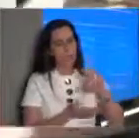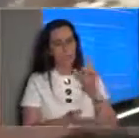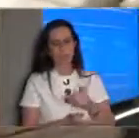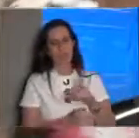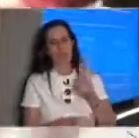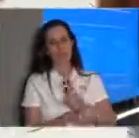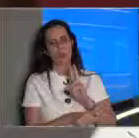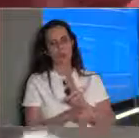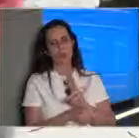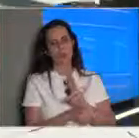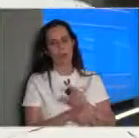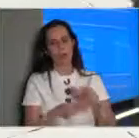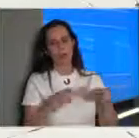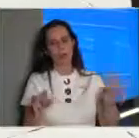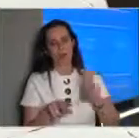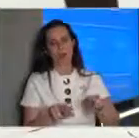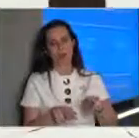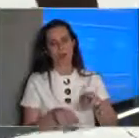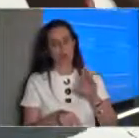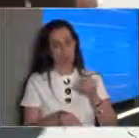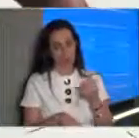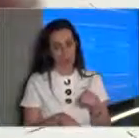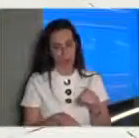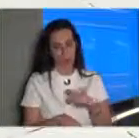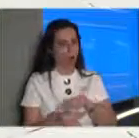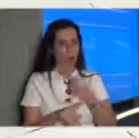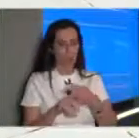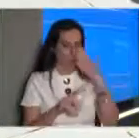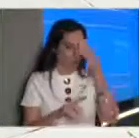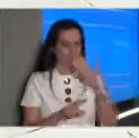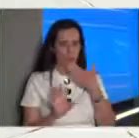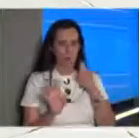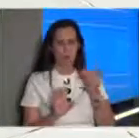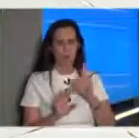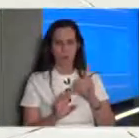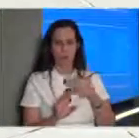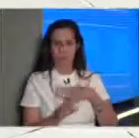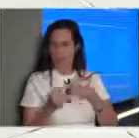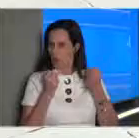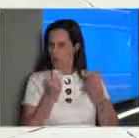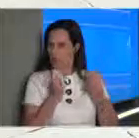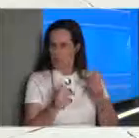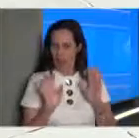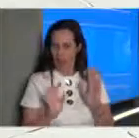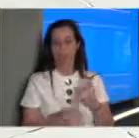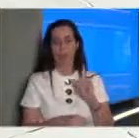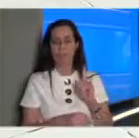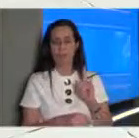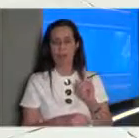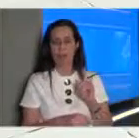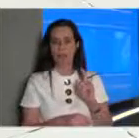ישראל לשמור על הסטטוס קוו, שגם כן, עד היום, ברוך השם, מי שרצה לנסוע, שיסע. אבל